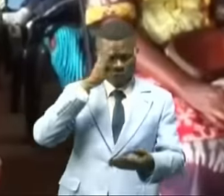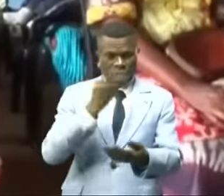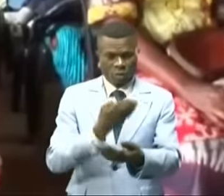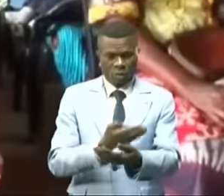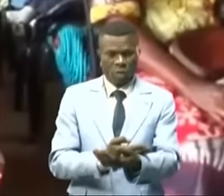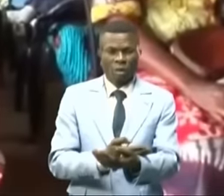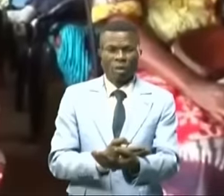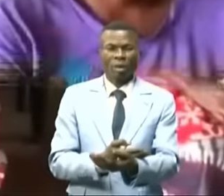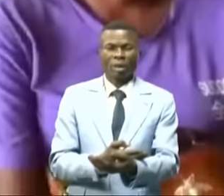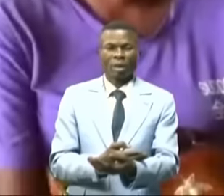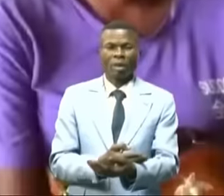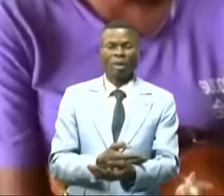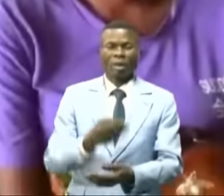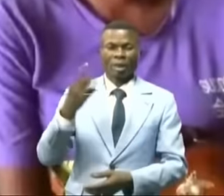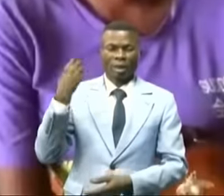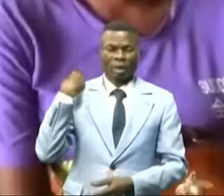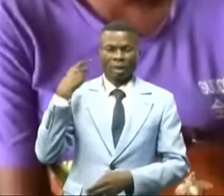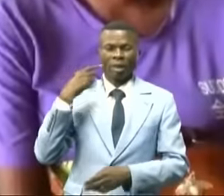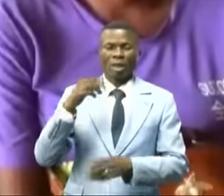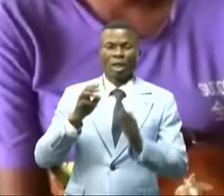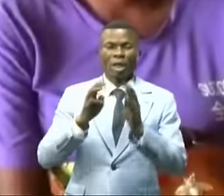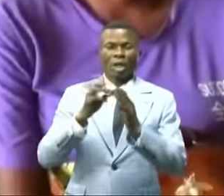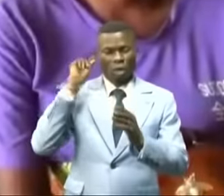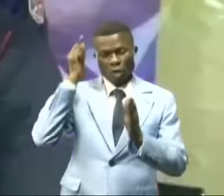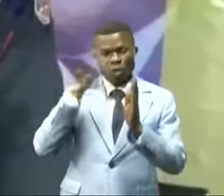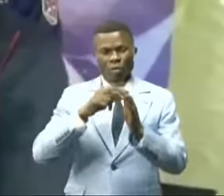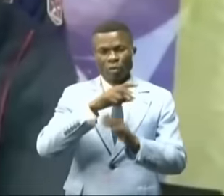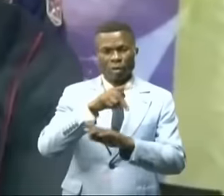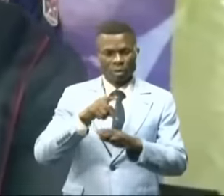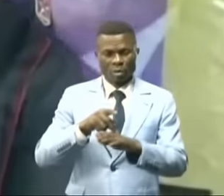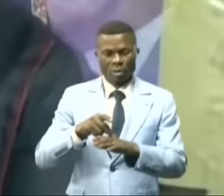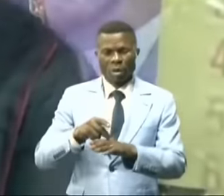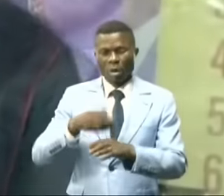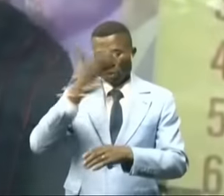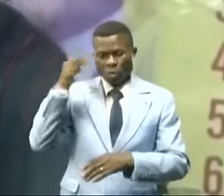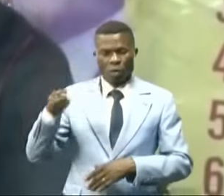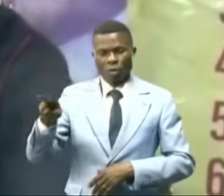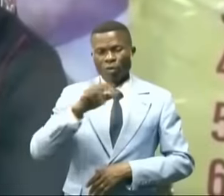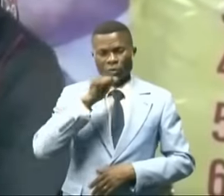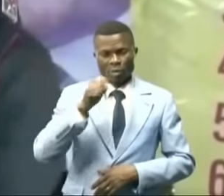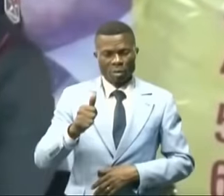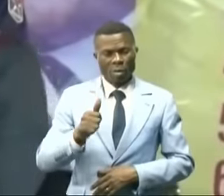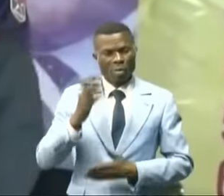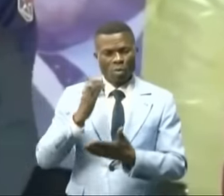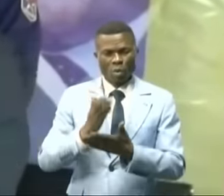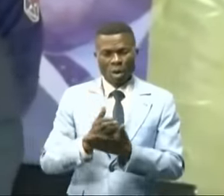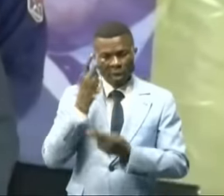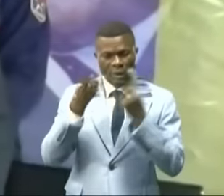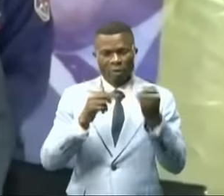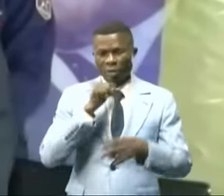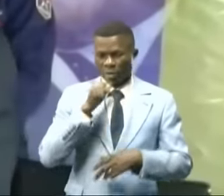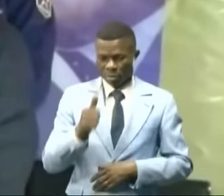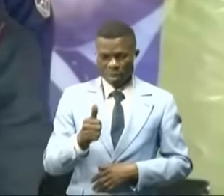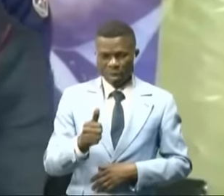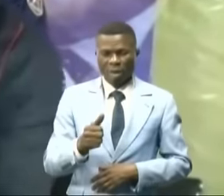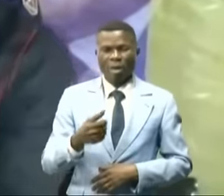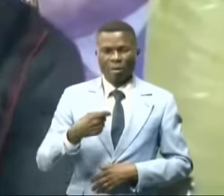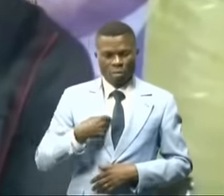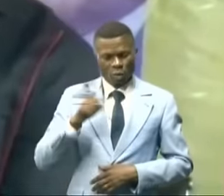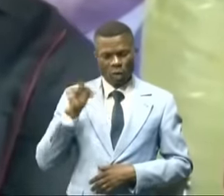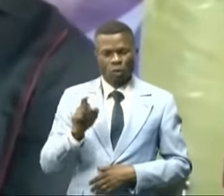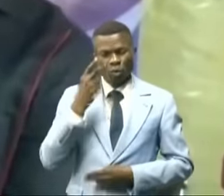avez envoyé à l'Assemblée provinciale, je ne cesserai d'aider le veuve et orphelin.